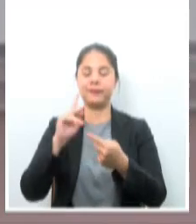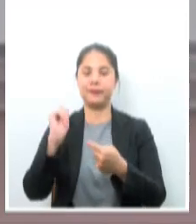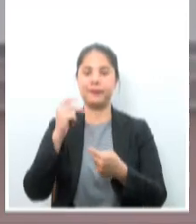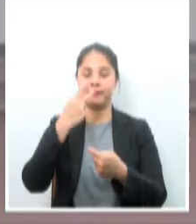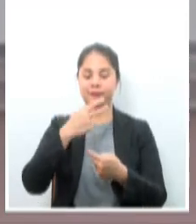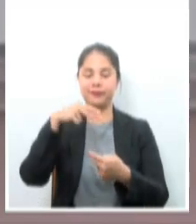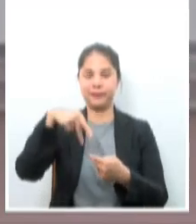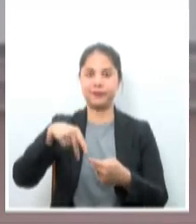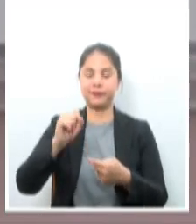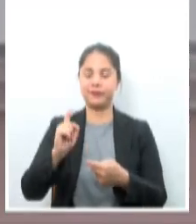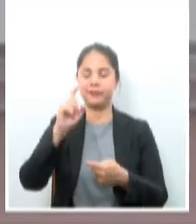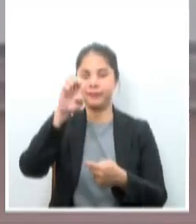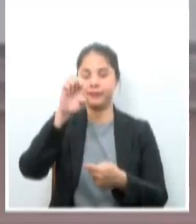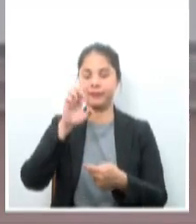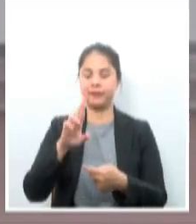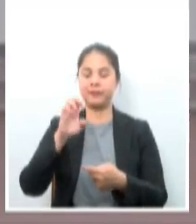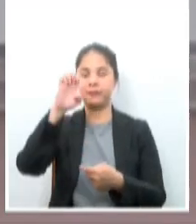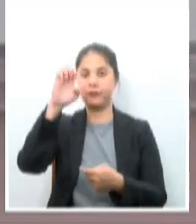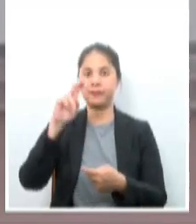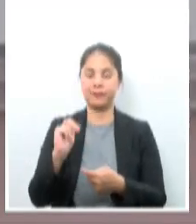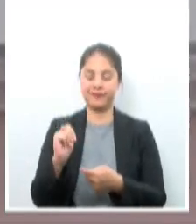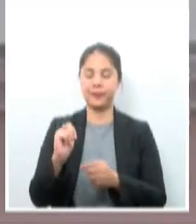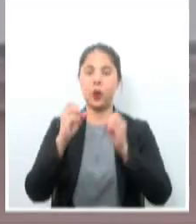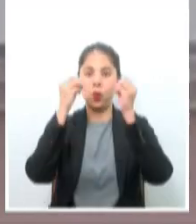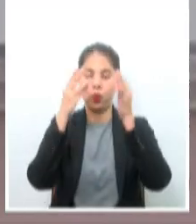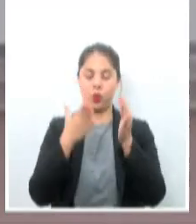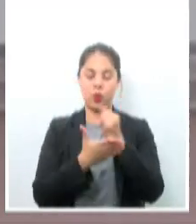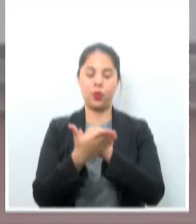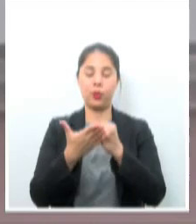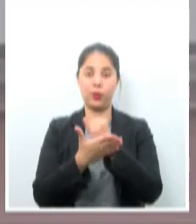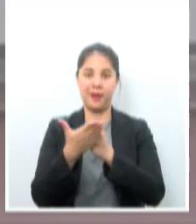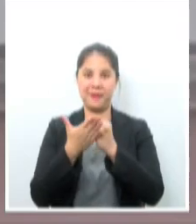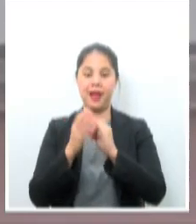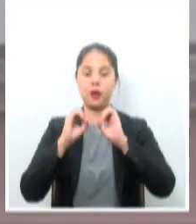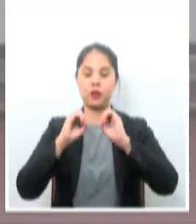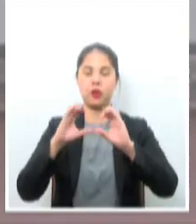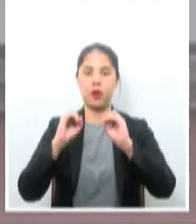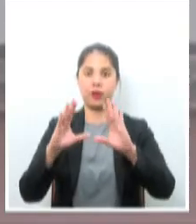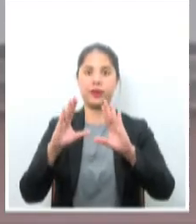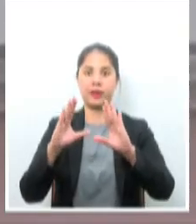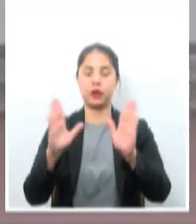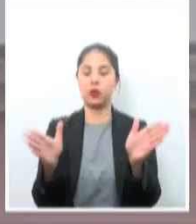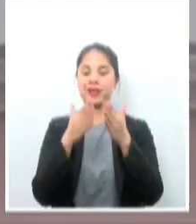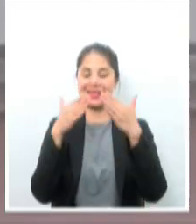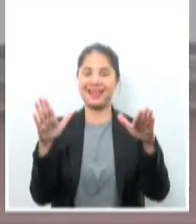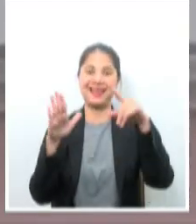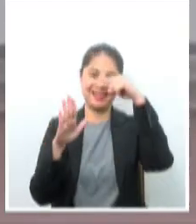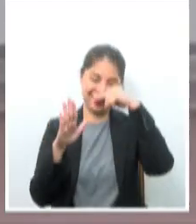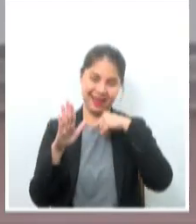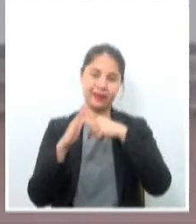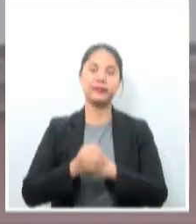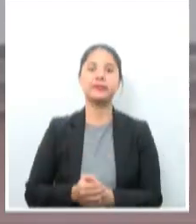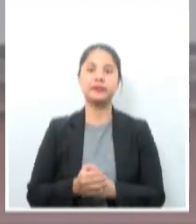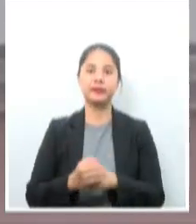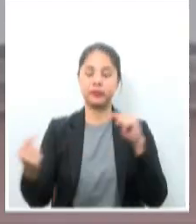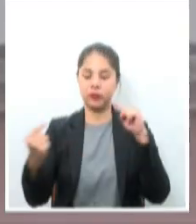ระการเรียนรู้ศิลปะวิชาเอกดนตรีไทยครับปัจจุบันสอนในระดับชั้นมัธยมศึกษาปีที่1